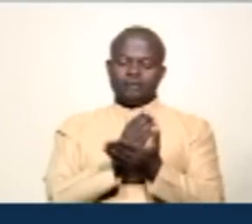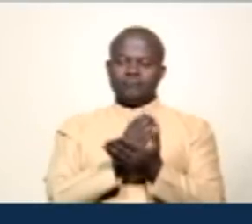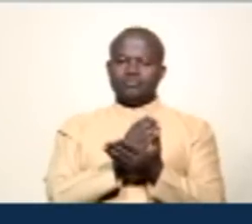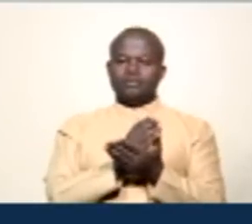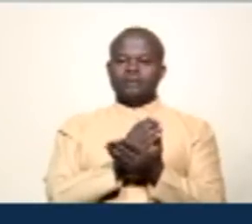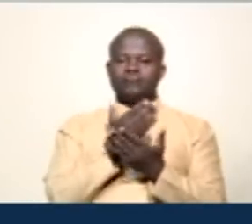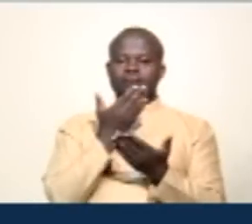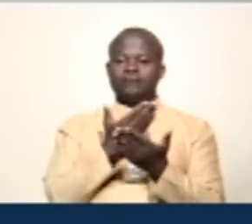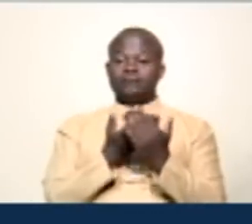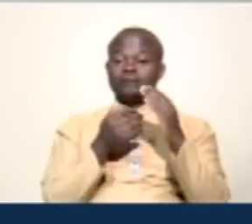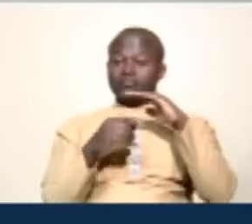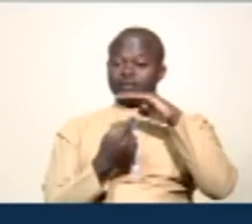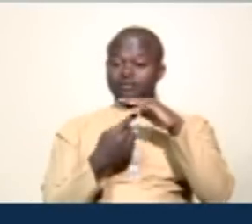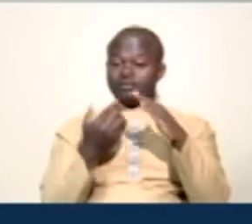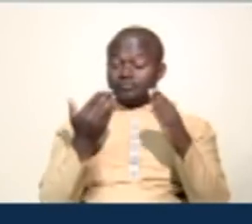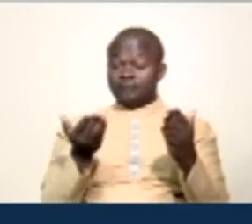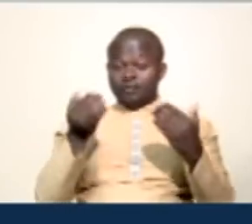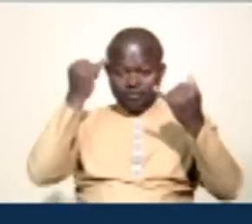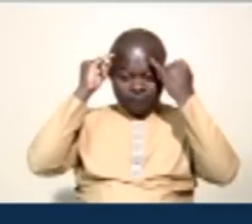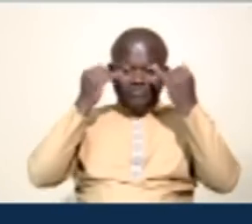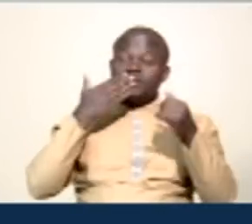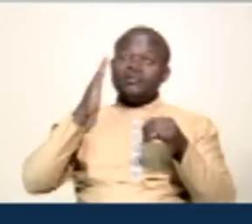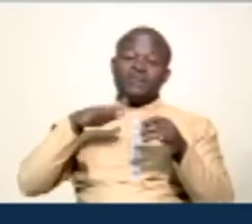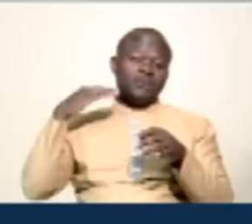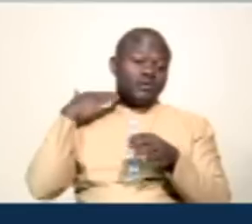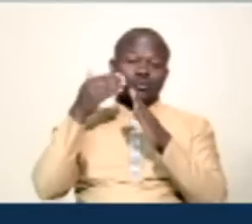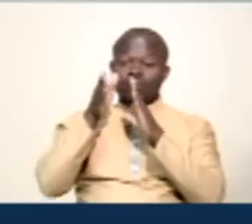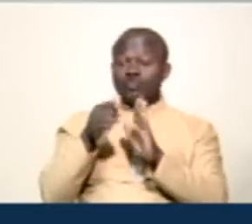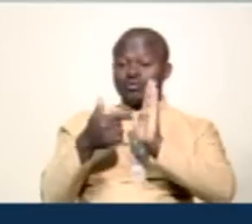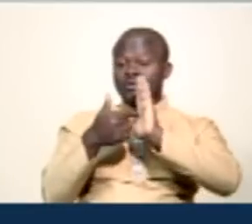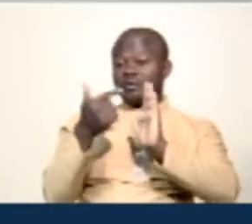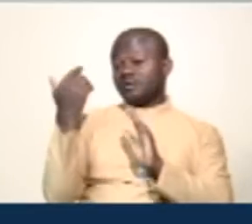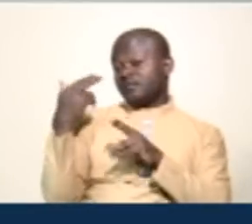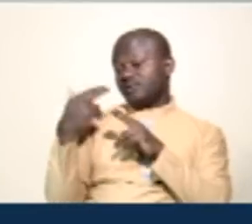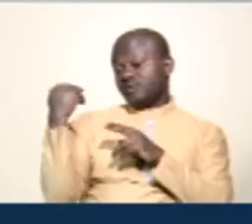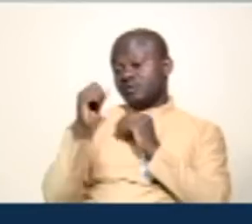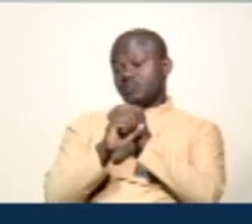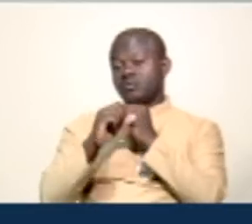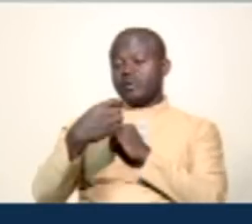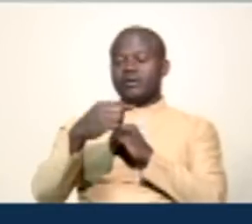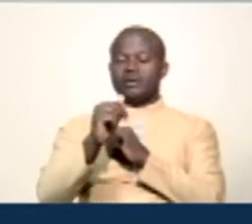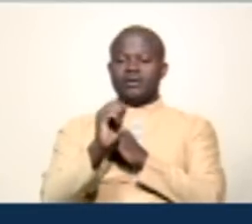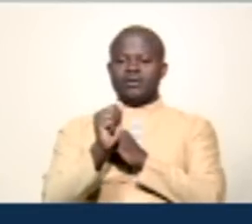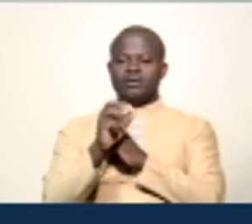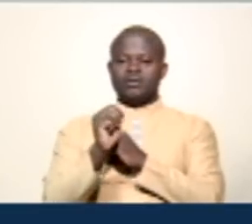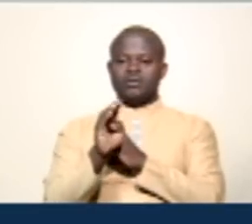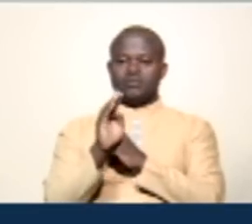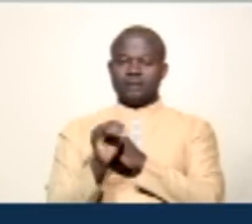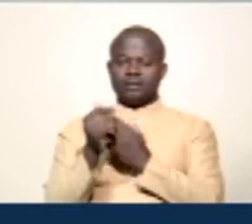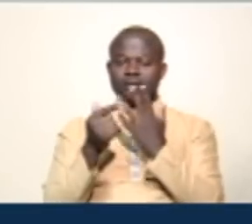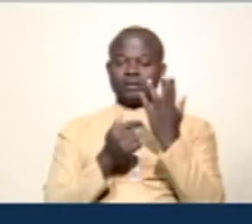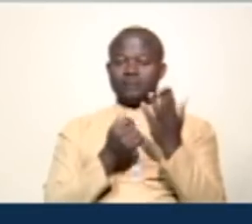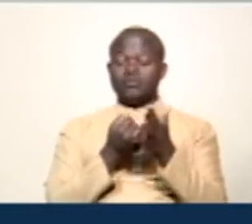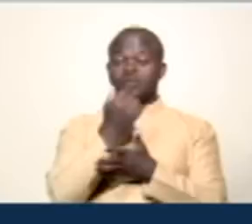Twagize kesi imwe ingengabitekerezo hafi ahangaha mu murenge wa Gitambi. Ibi